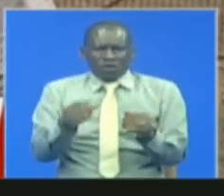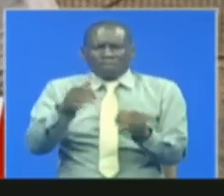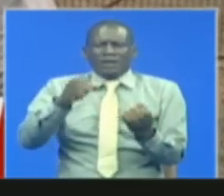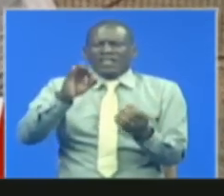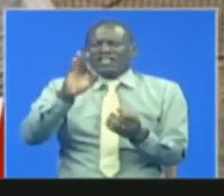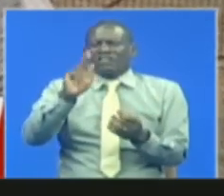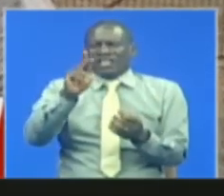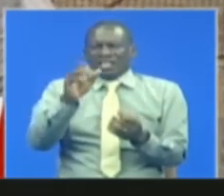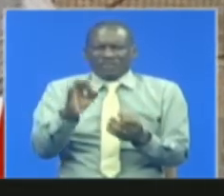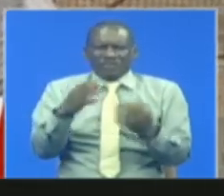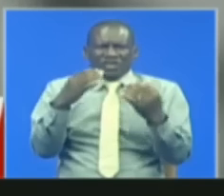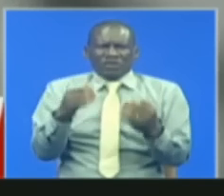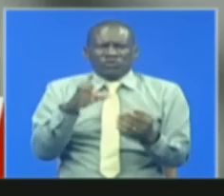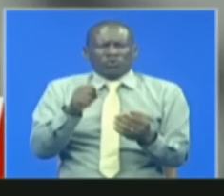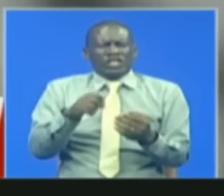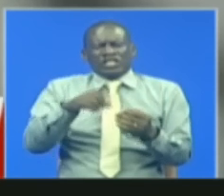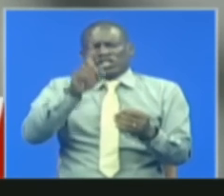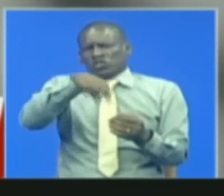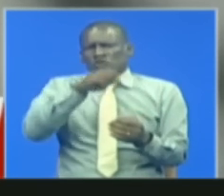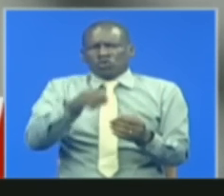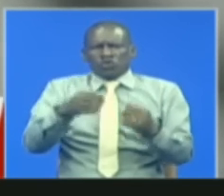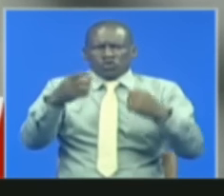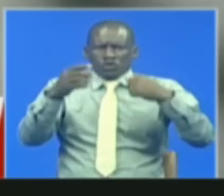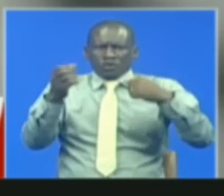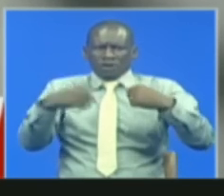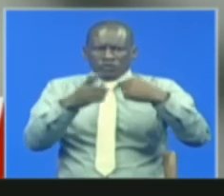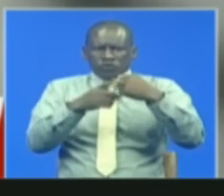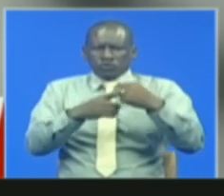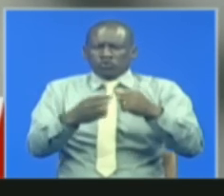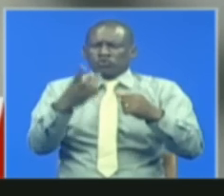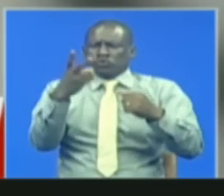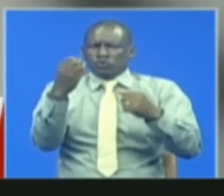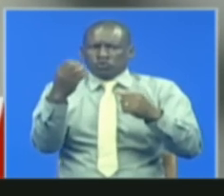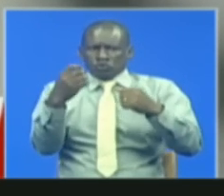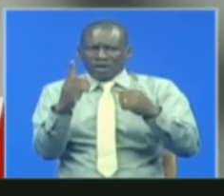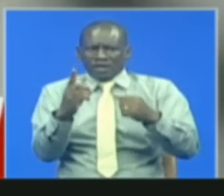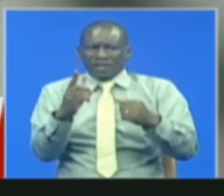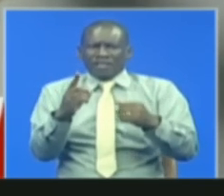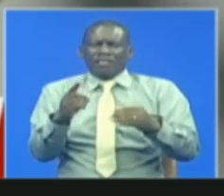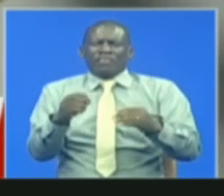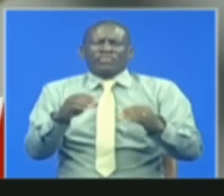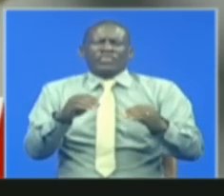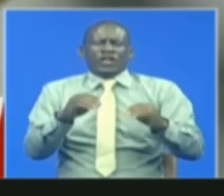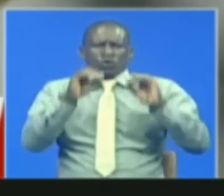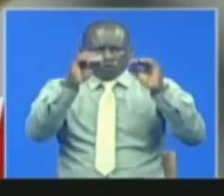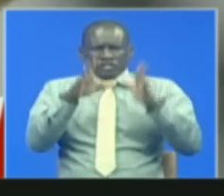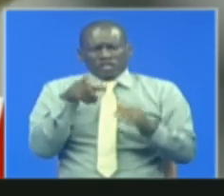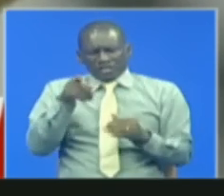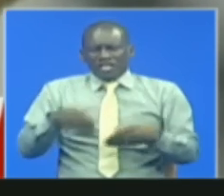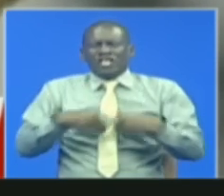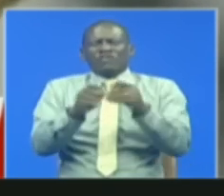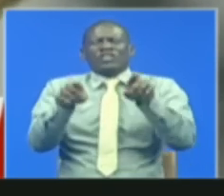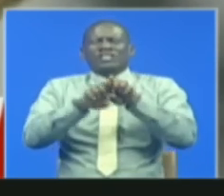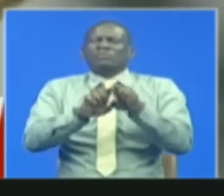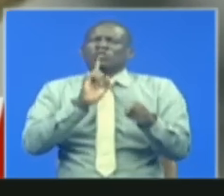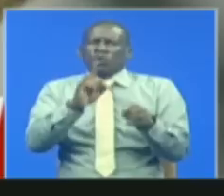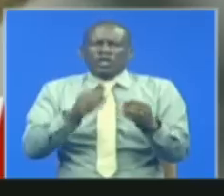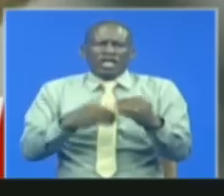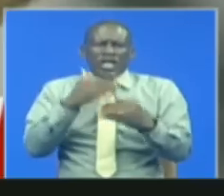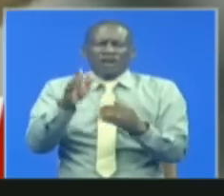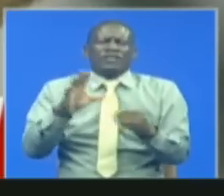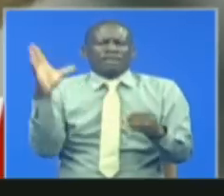so it's very unfortunate. Juni mwaka wa 2001 marehemu Reinhard Fabisch alitoa ilani sawa na ya Migne baada ya kutolipwa